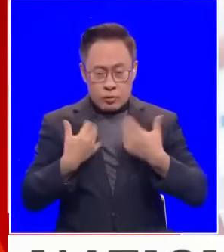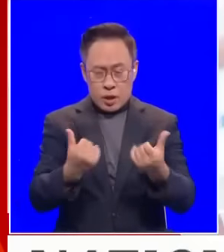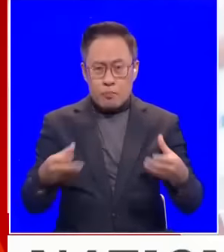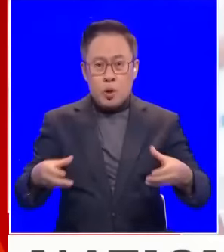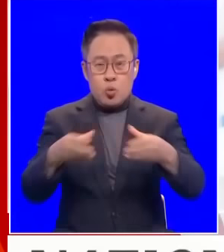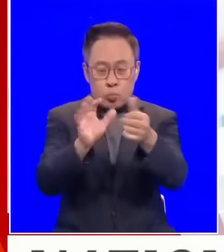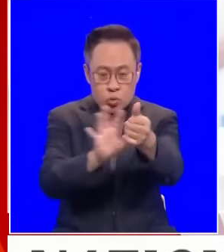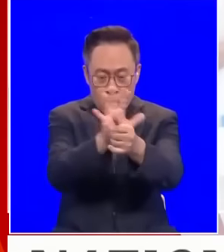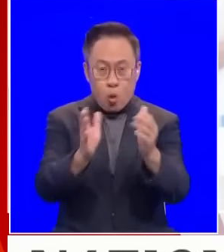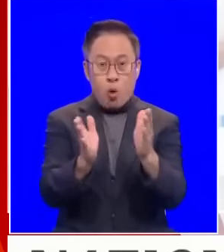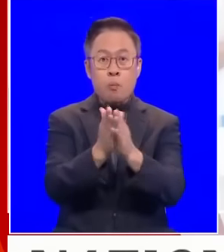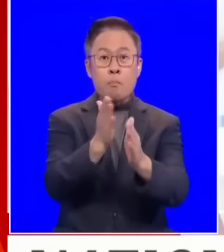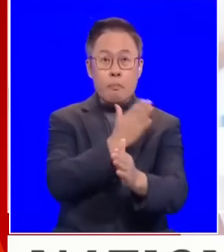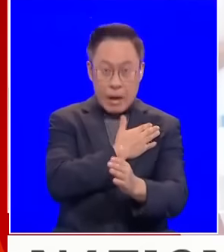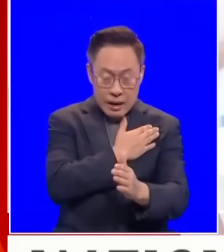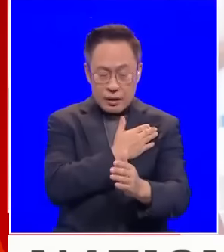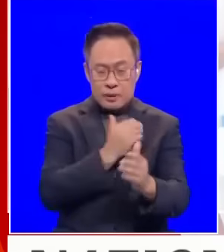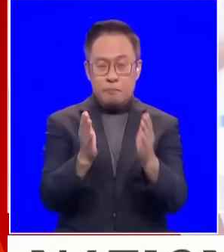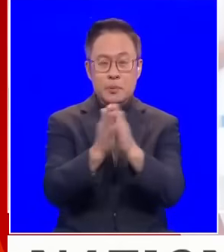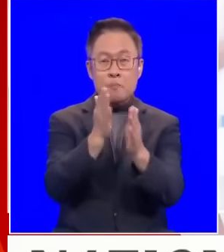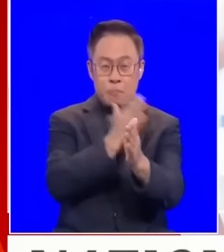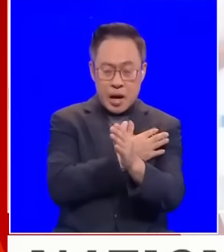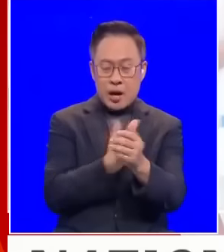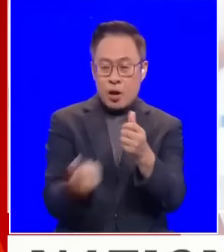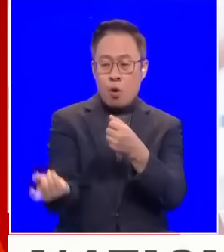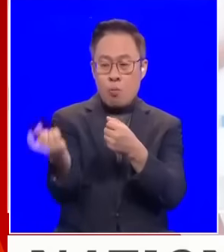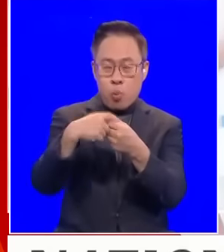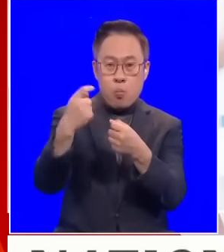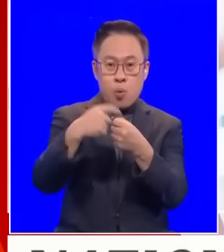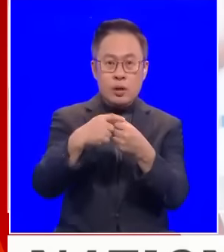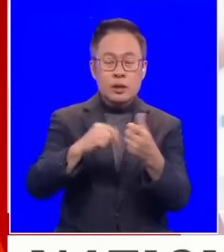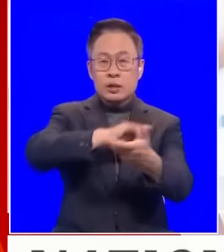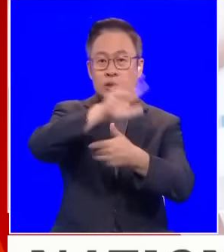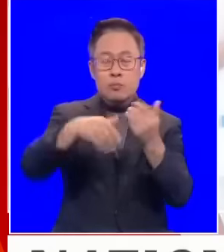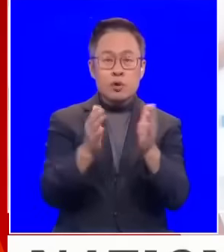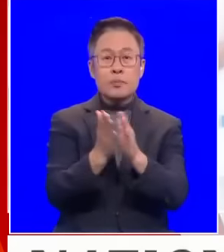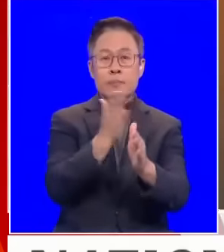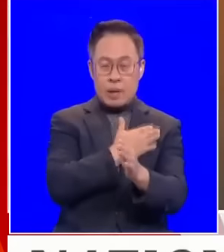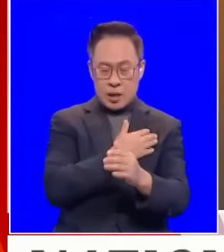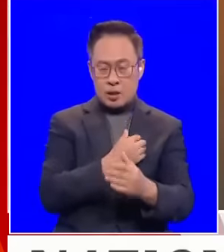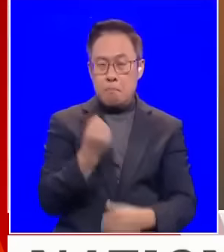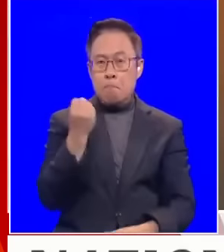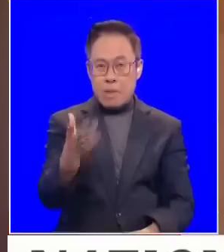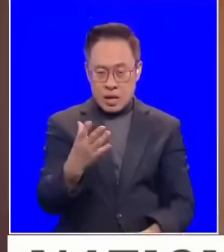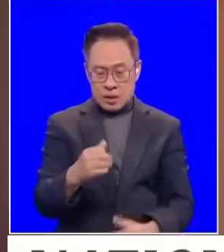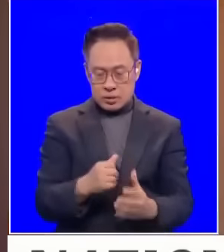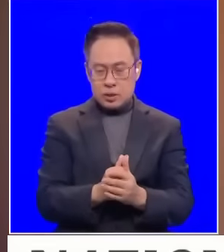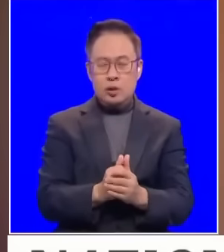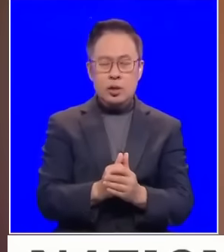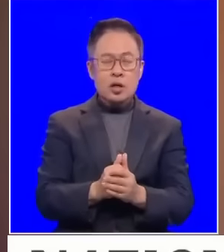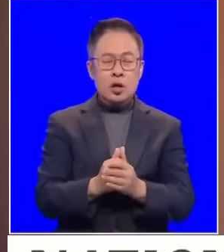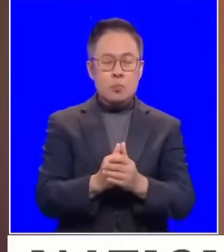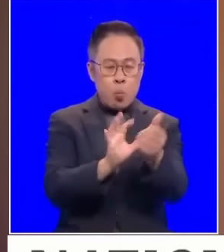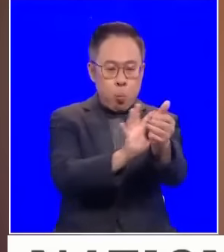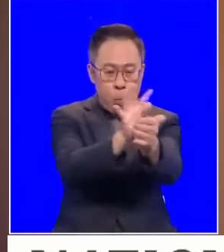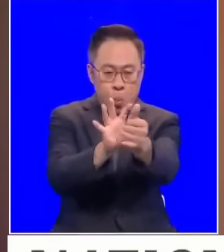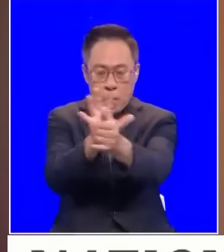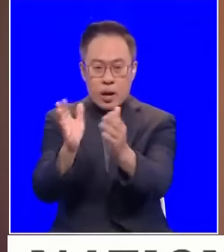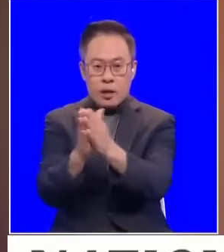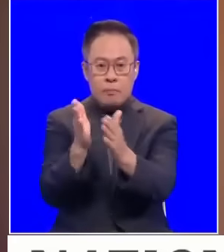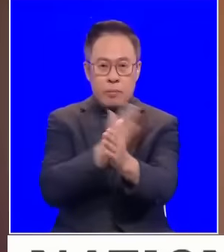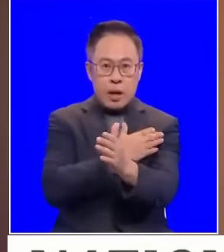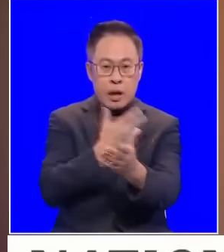หม่อีกแล้วชื่อฟังดูน่ารักนะคะแต่จริงๆแล้วที่เขาเรียกน้องแครอทเนี่ยเพราะว่าสีส้มไงคนที่ถูกหลอกส่วนใหญ่เป็นพระสงฆ์แล้วพระสงฆ์